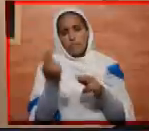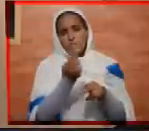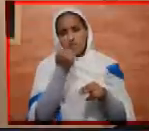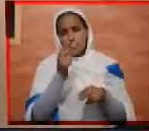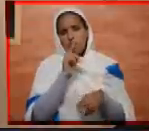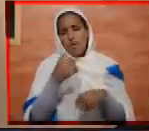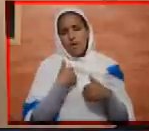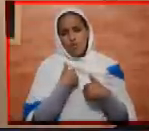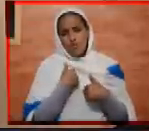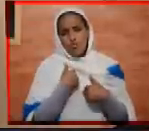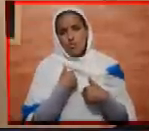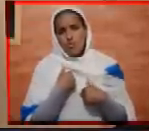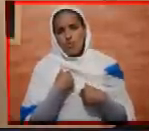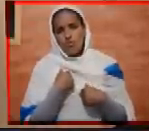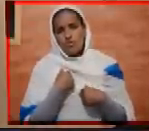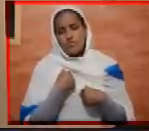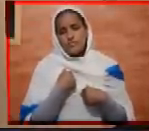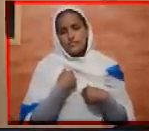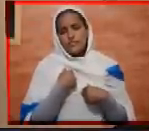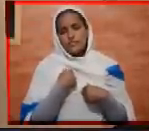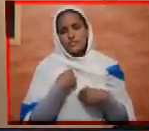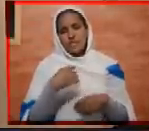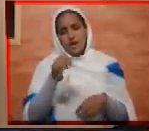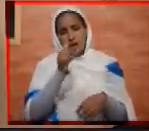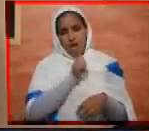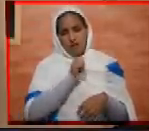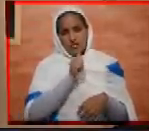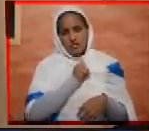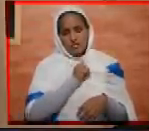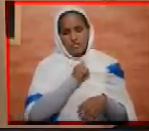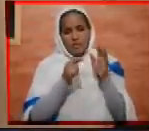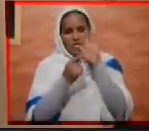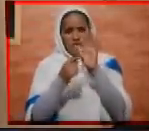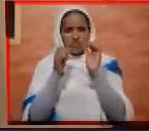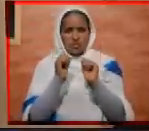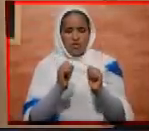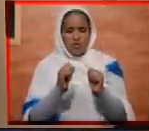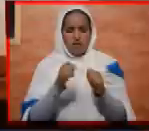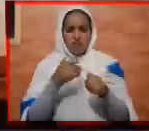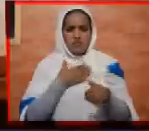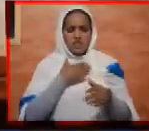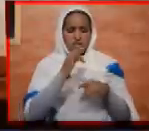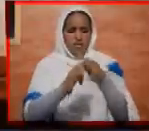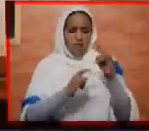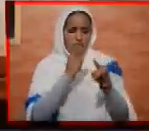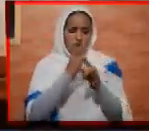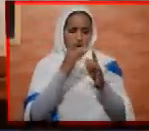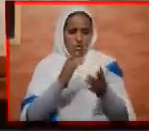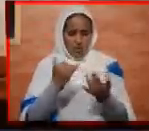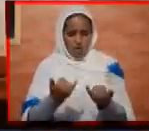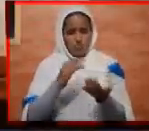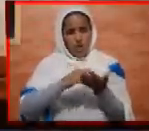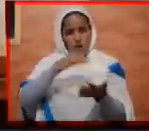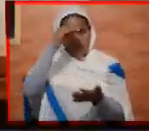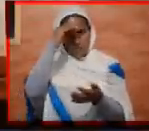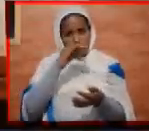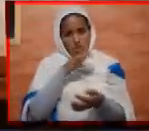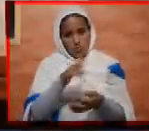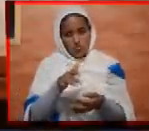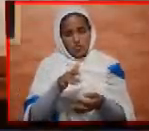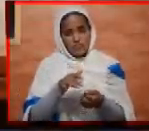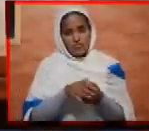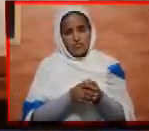ክርስቲያኒቱም ጉባኤ ቤቱም በዓለም አቀፍ የታወቀ ነው እና ፈረንጆች ሳይቀር